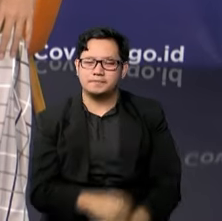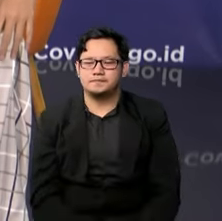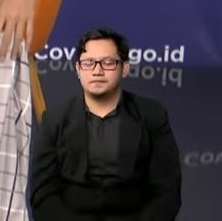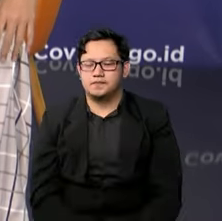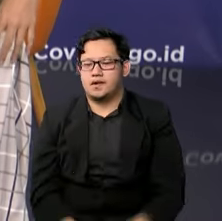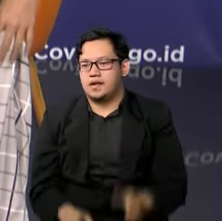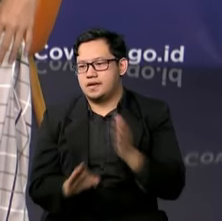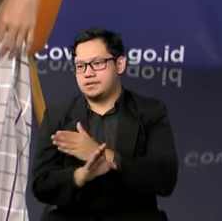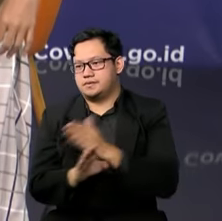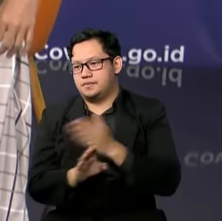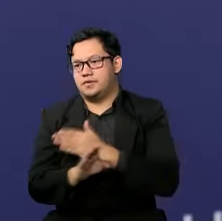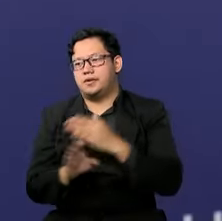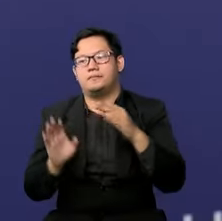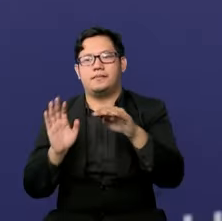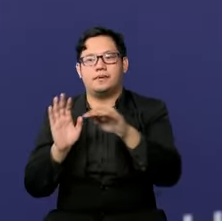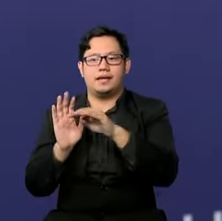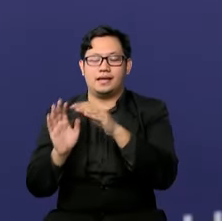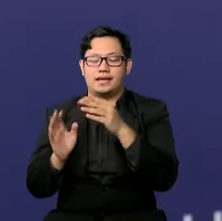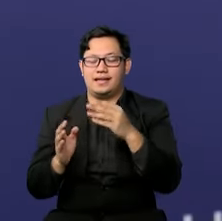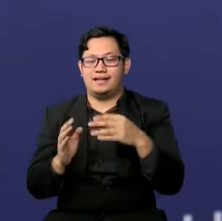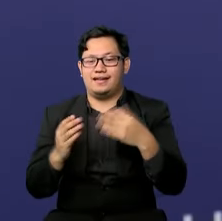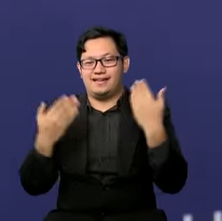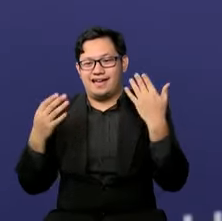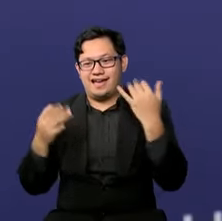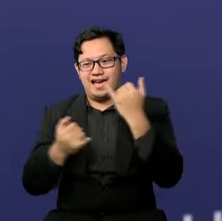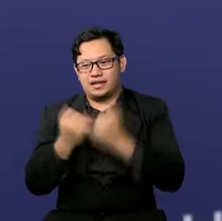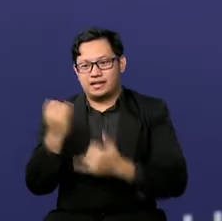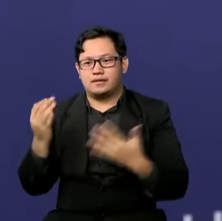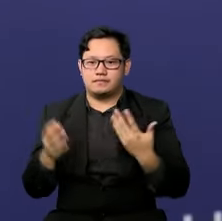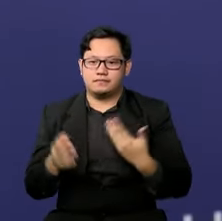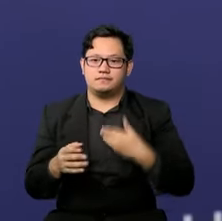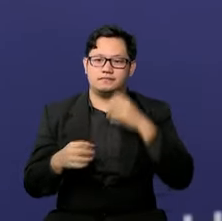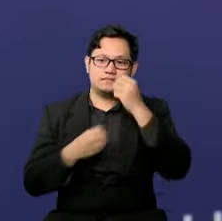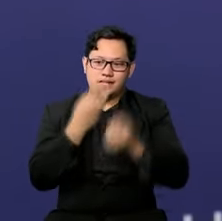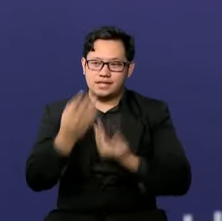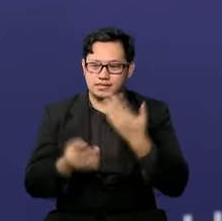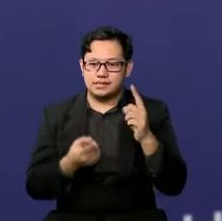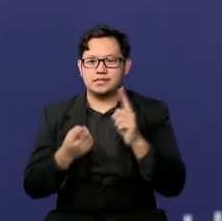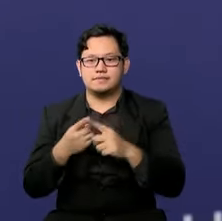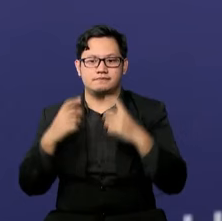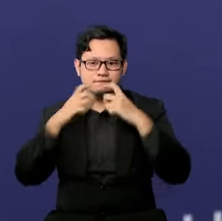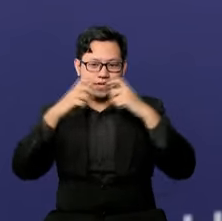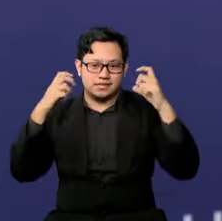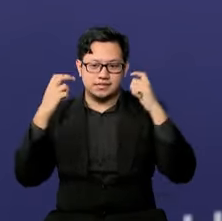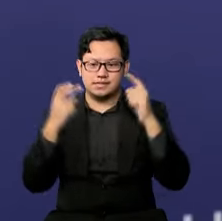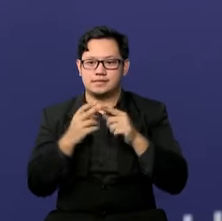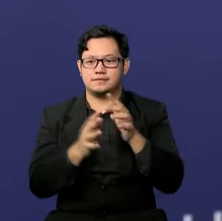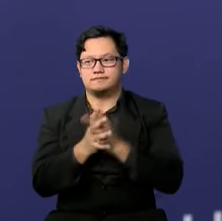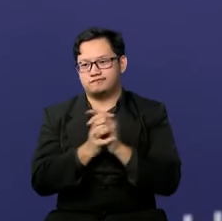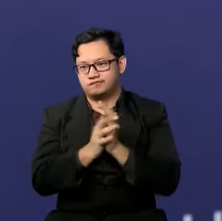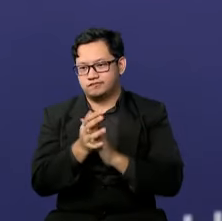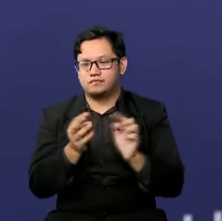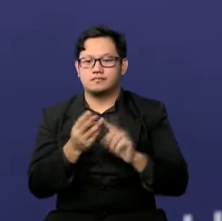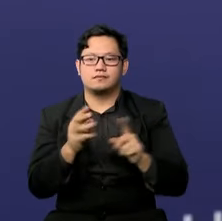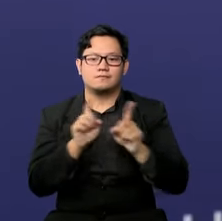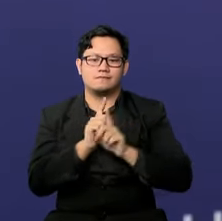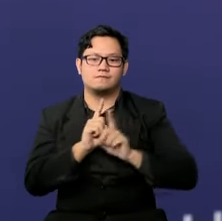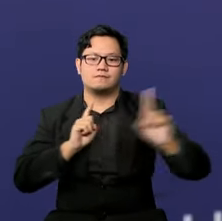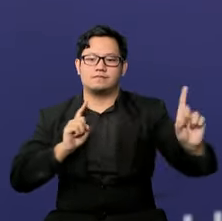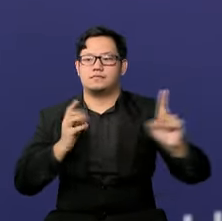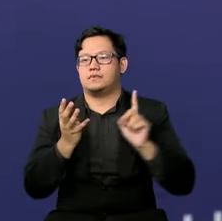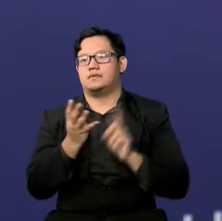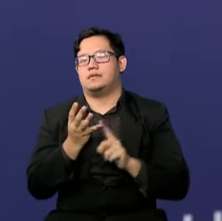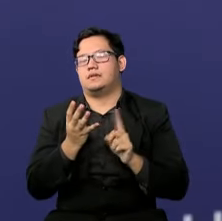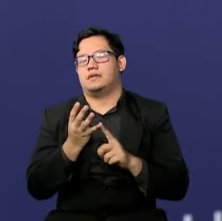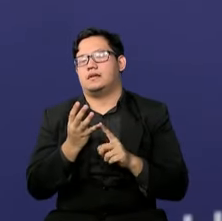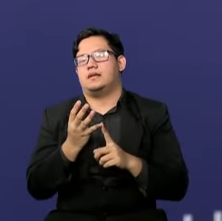mengingatkan kembali diadaptasi Kebiasaan Baru ini jangan lupa like masker Jangan lupa jaga jarak jaga daya tahan tubuh dan yang paling penting lagi